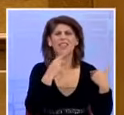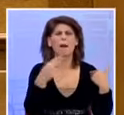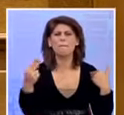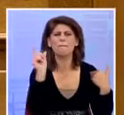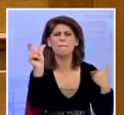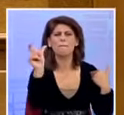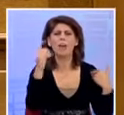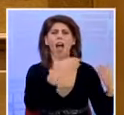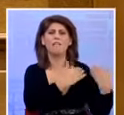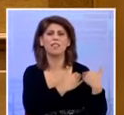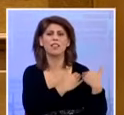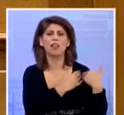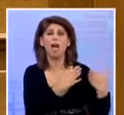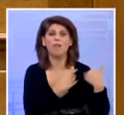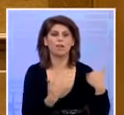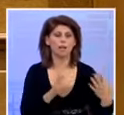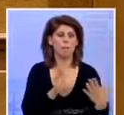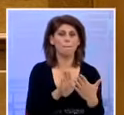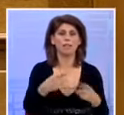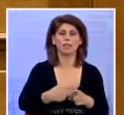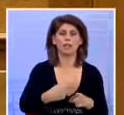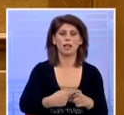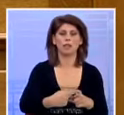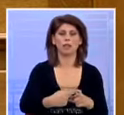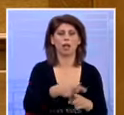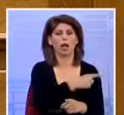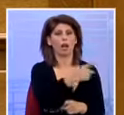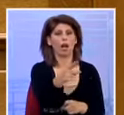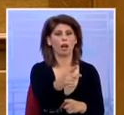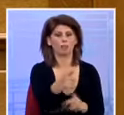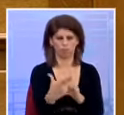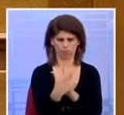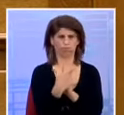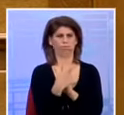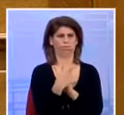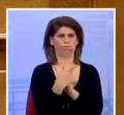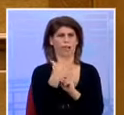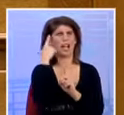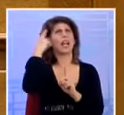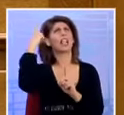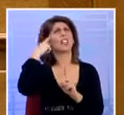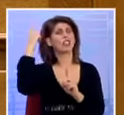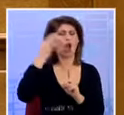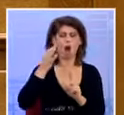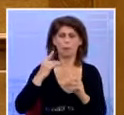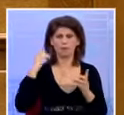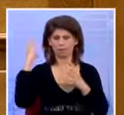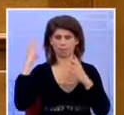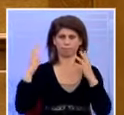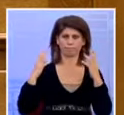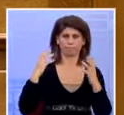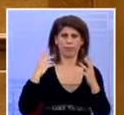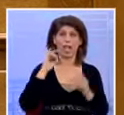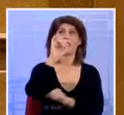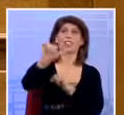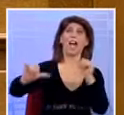ευθύνη. Ευθύνη έχετε απέναντι στη χώρα. Εσείς, παγιδευμένοι στις ιδεολειψίες σας, πιστεύετε ότι θα αλλάξετε και